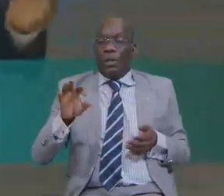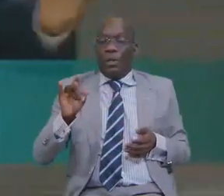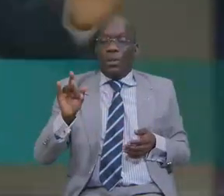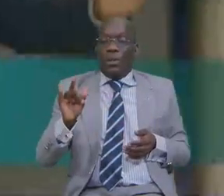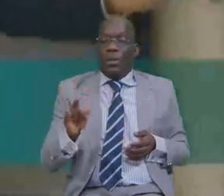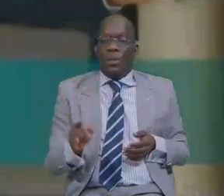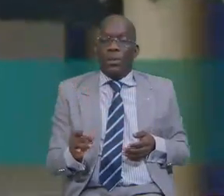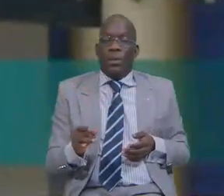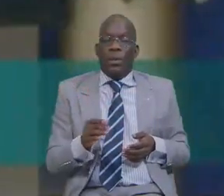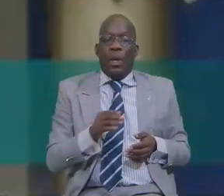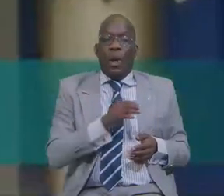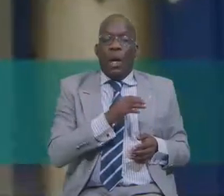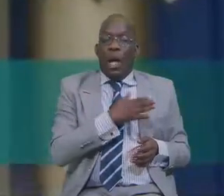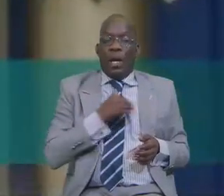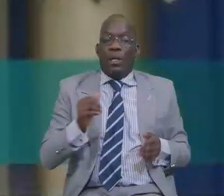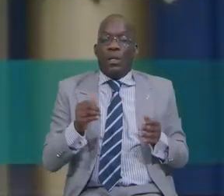18.